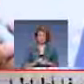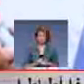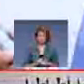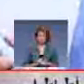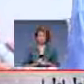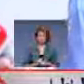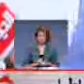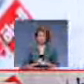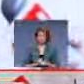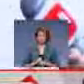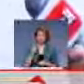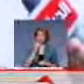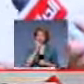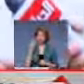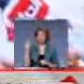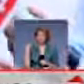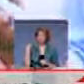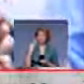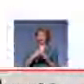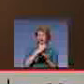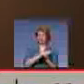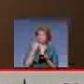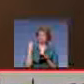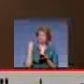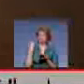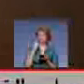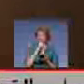في حاجات حصلت وهي كانت بتقولي عليها قبل ما تحصل برضه.